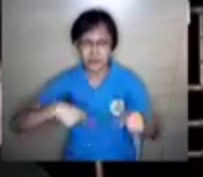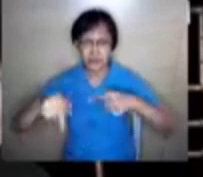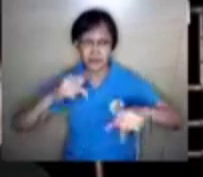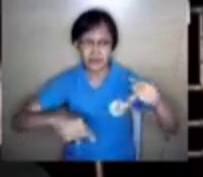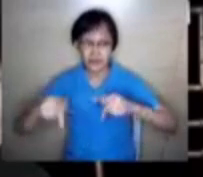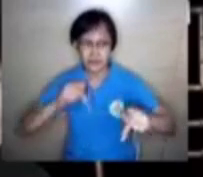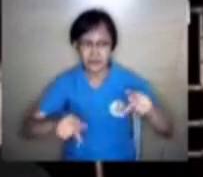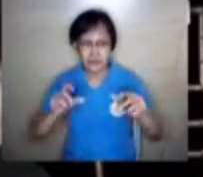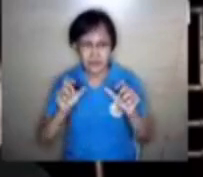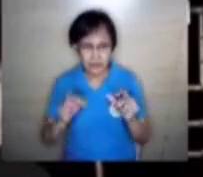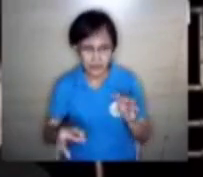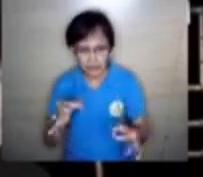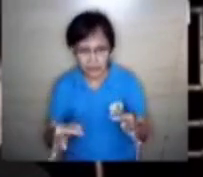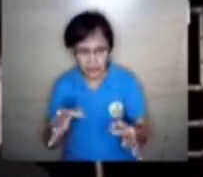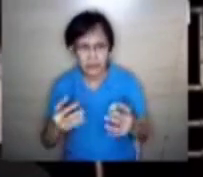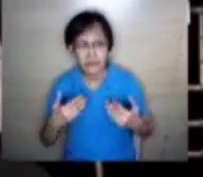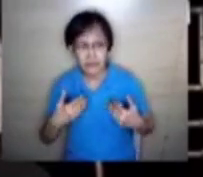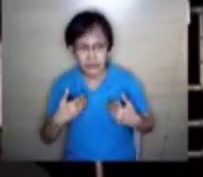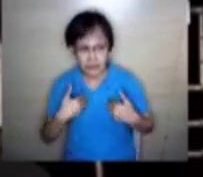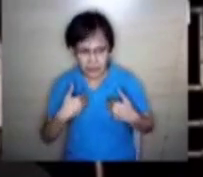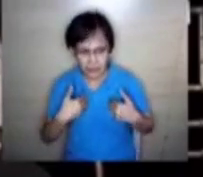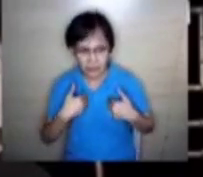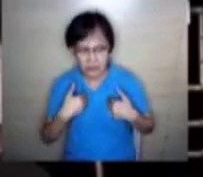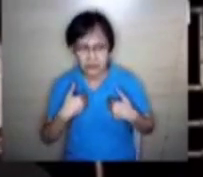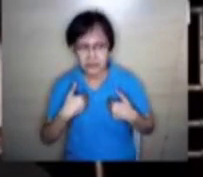Kung magkakaroon lang sila ng mga pagkakataon.